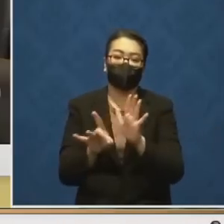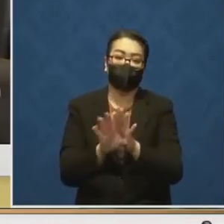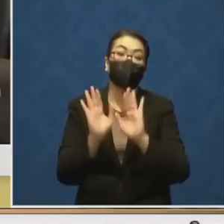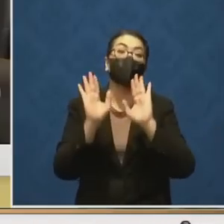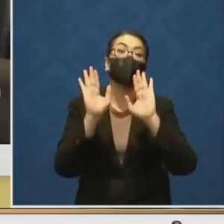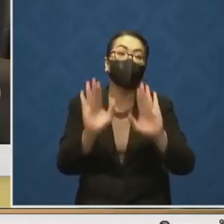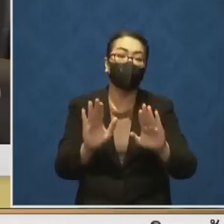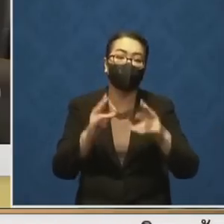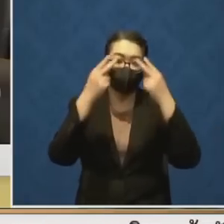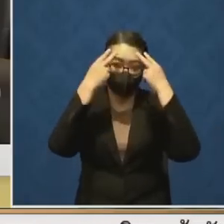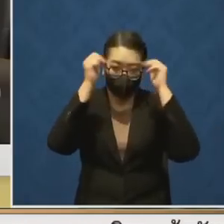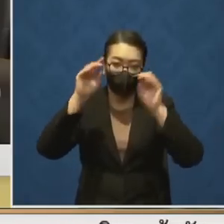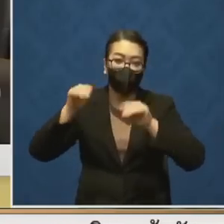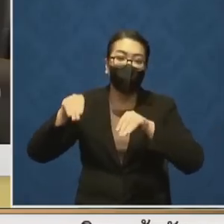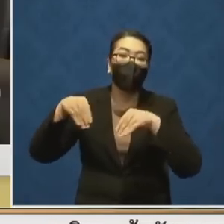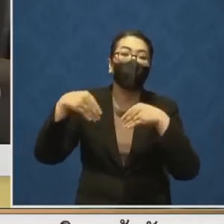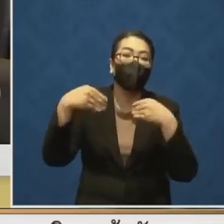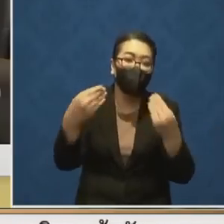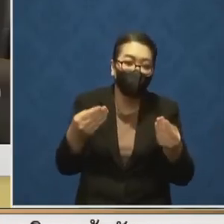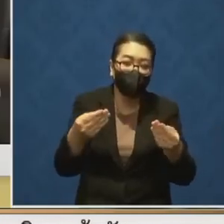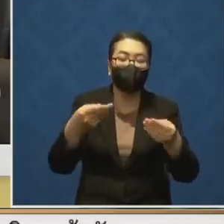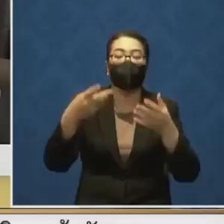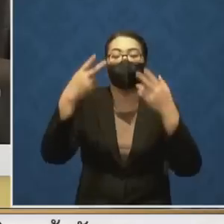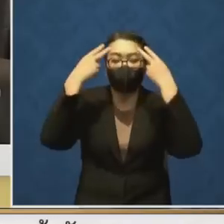รรรรรรรรร